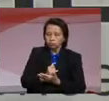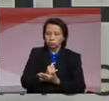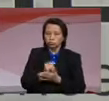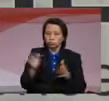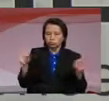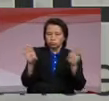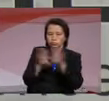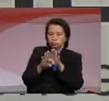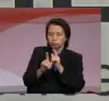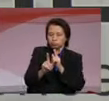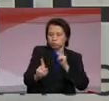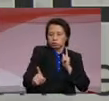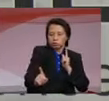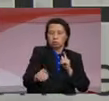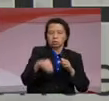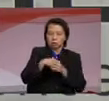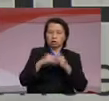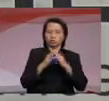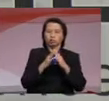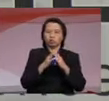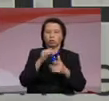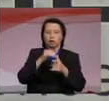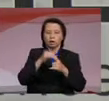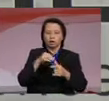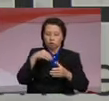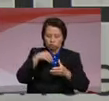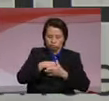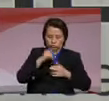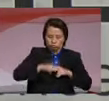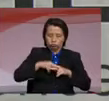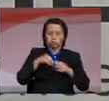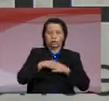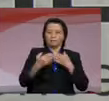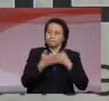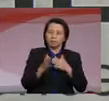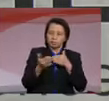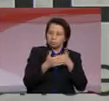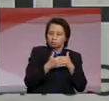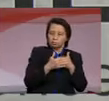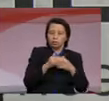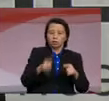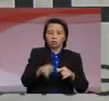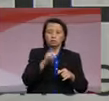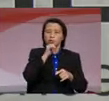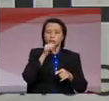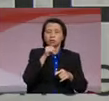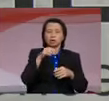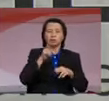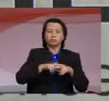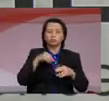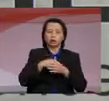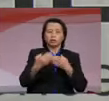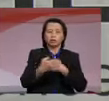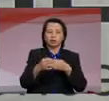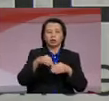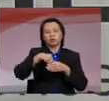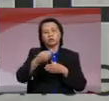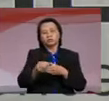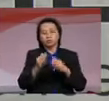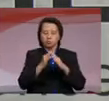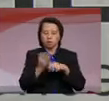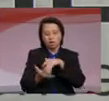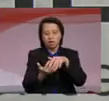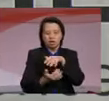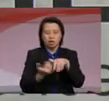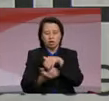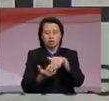dan penjarakan dalam rumah ataupun duduk dalam bilik. Tetapi mereka tak duduk dalam bilik, bergaul macam biasa, jadi berjangkit.